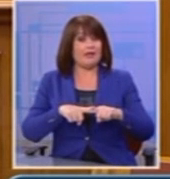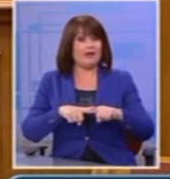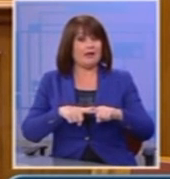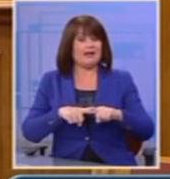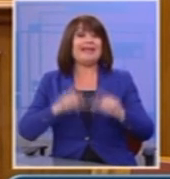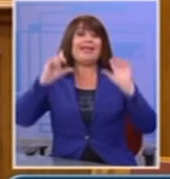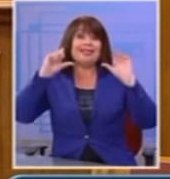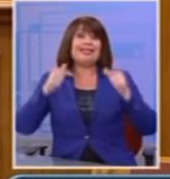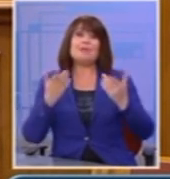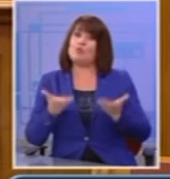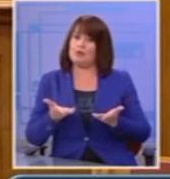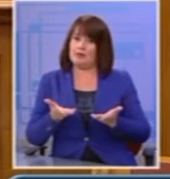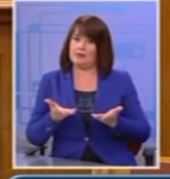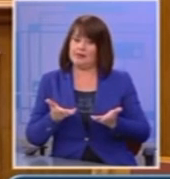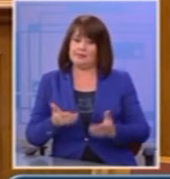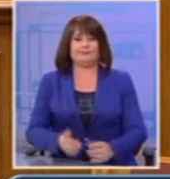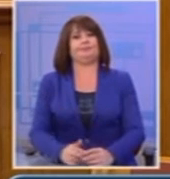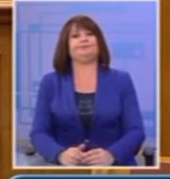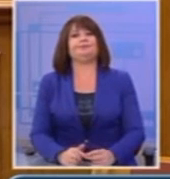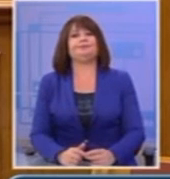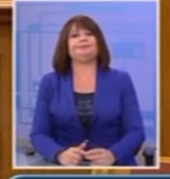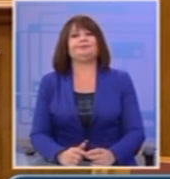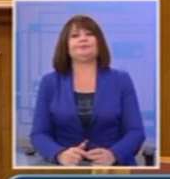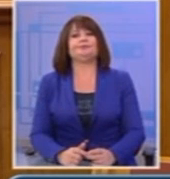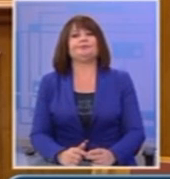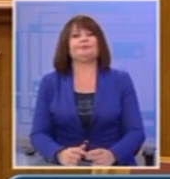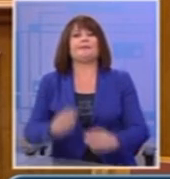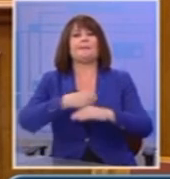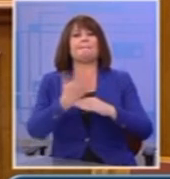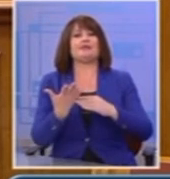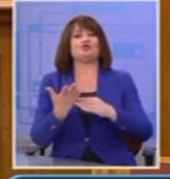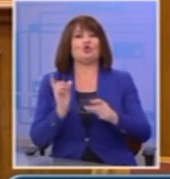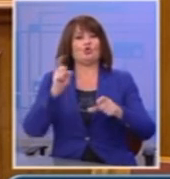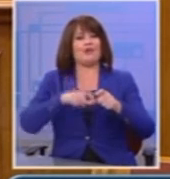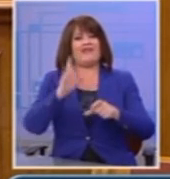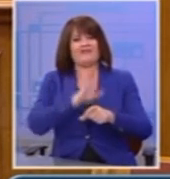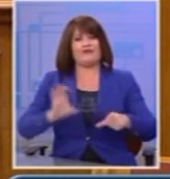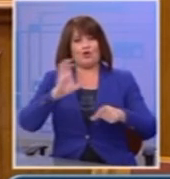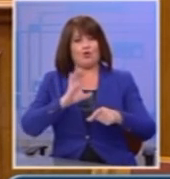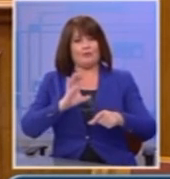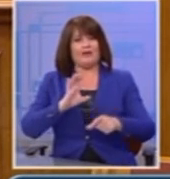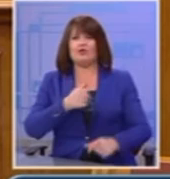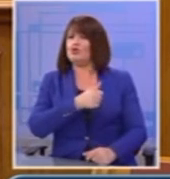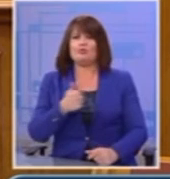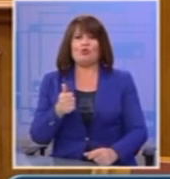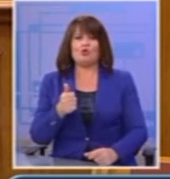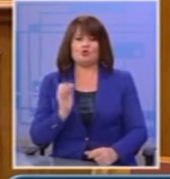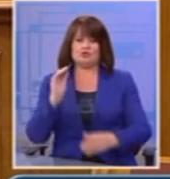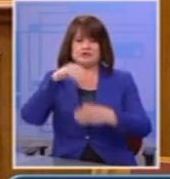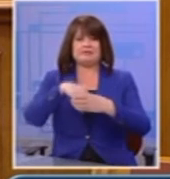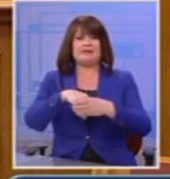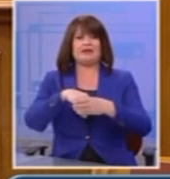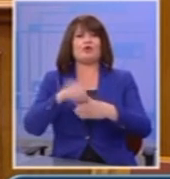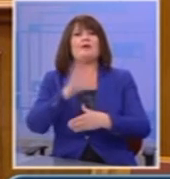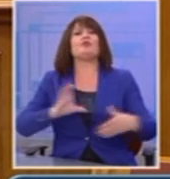τη δημοκρατία. Για το ΠΑΣΟΚ η συμμετοχή στην Ευρώπη δεν είναι απλά η συμμετοχή σε μία